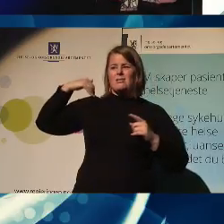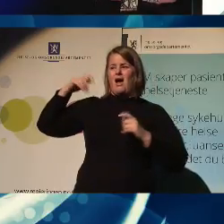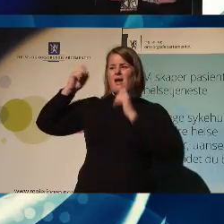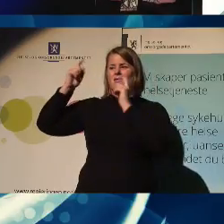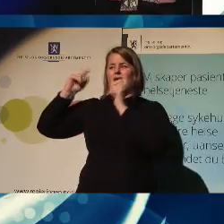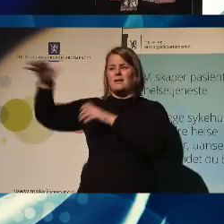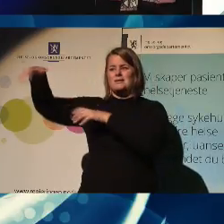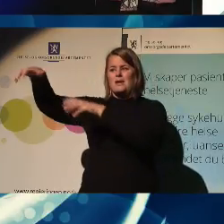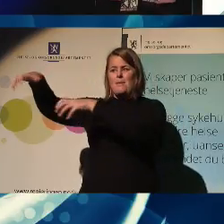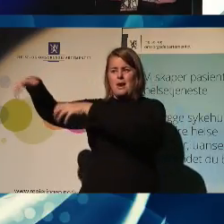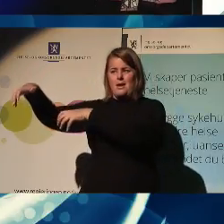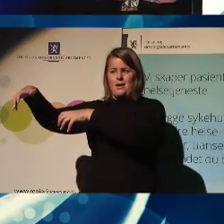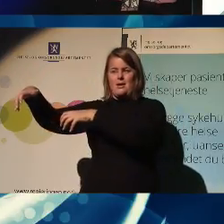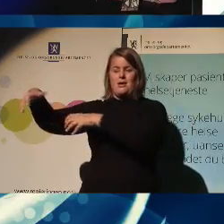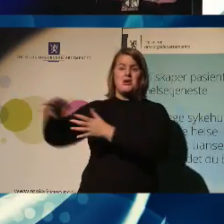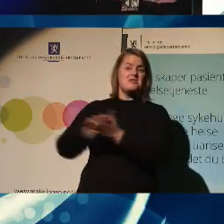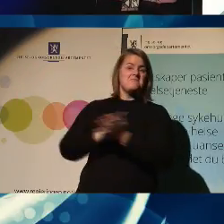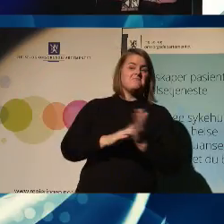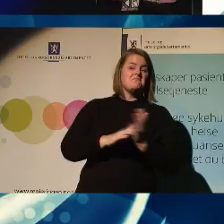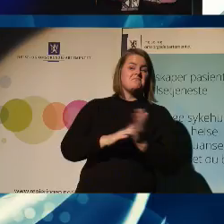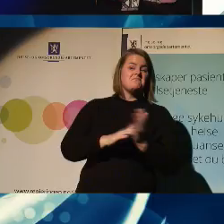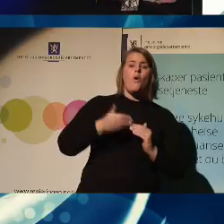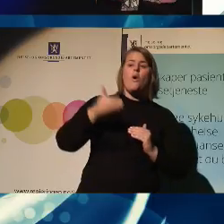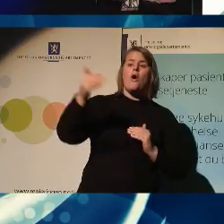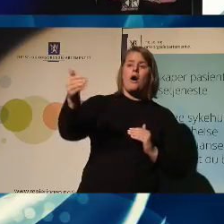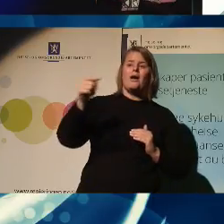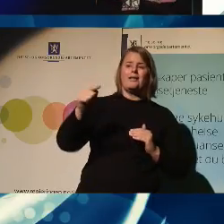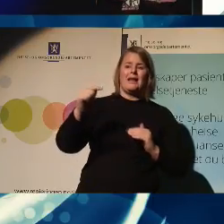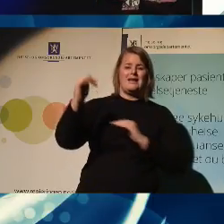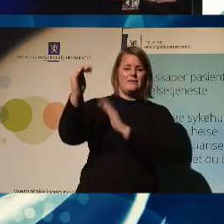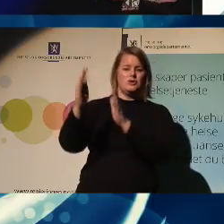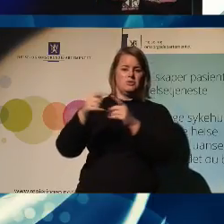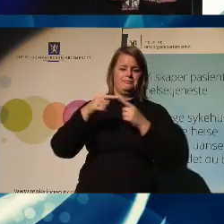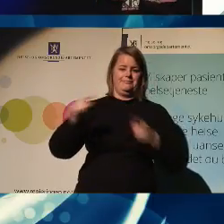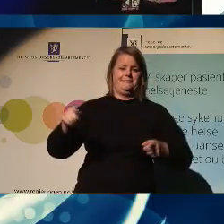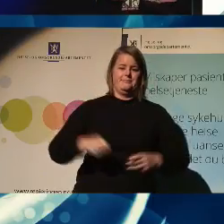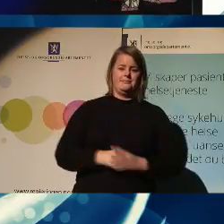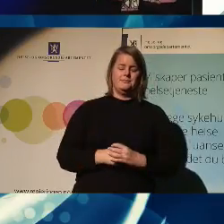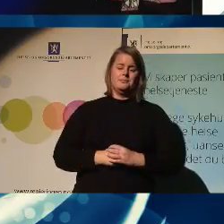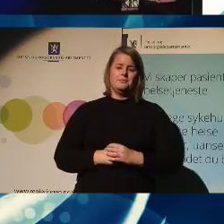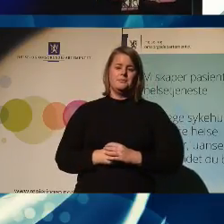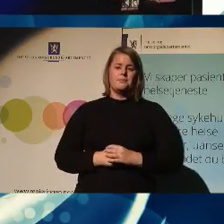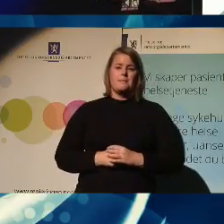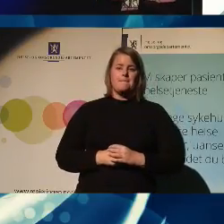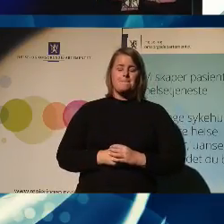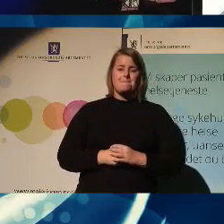i hvert fall til å være noe annet om få år. Hvis vi ikke legger et